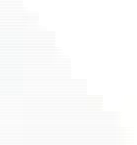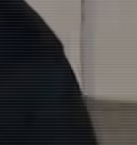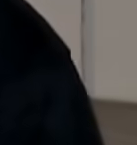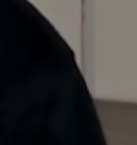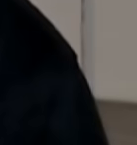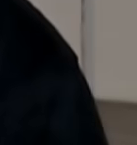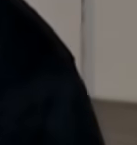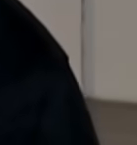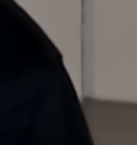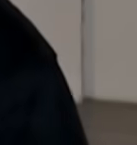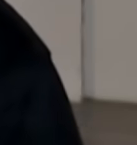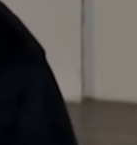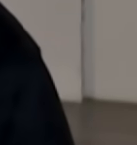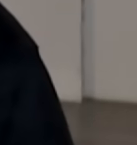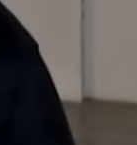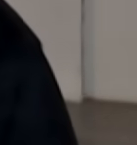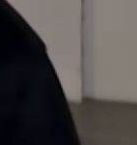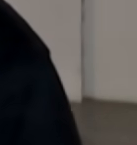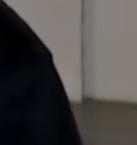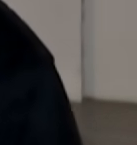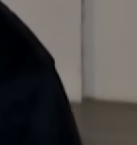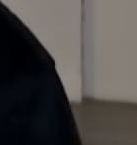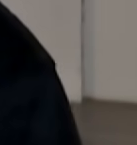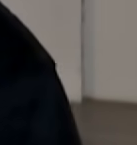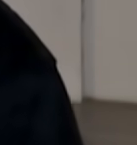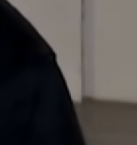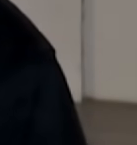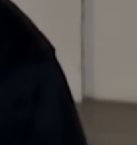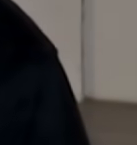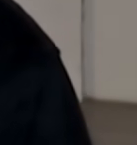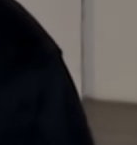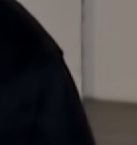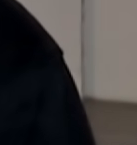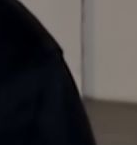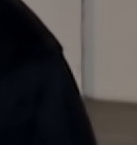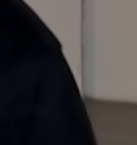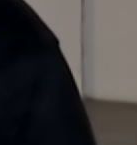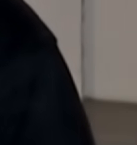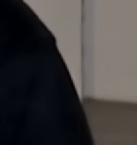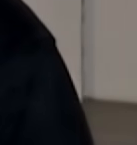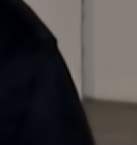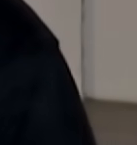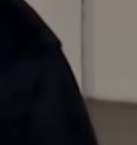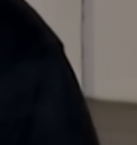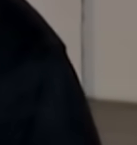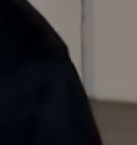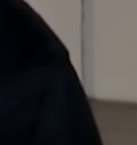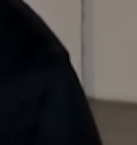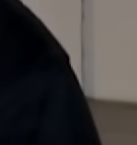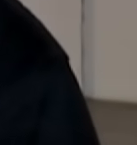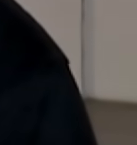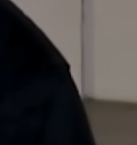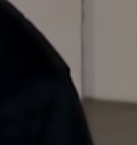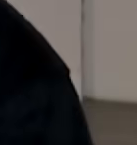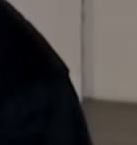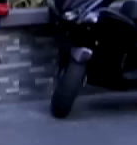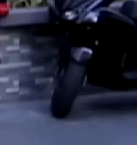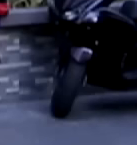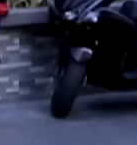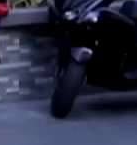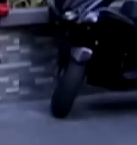'yon. Kapante kami, panatagang loob namin na lalabas rin ang katotohanan. At lalabas ang